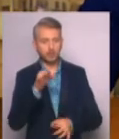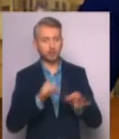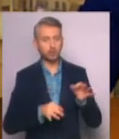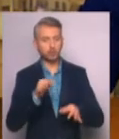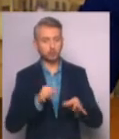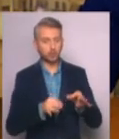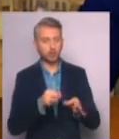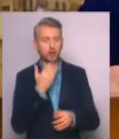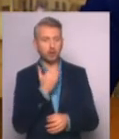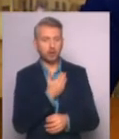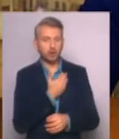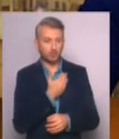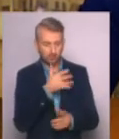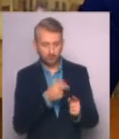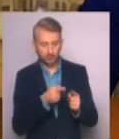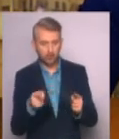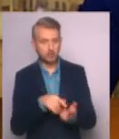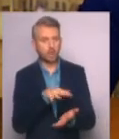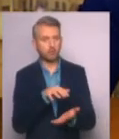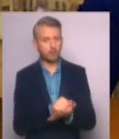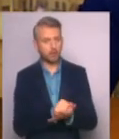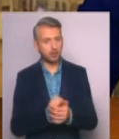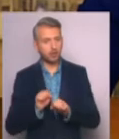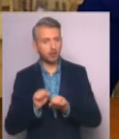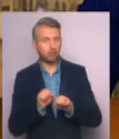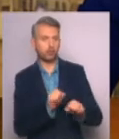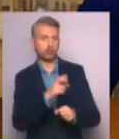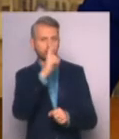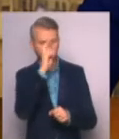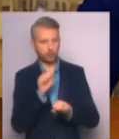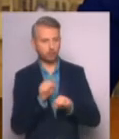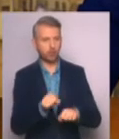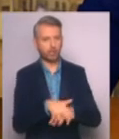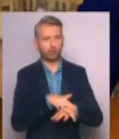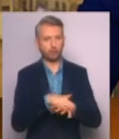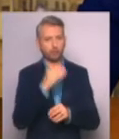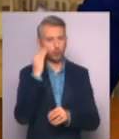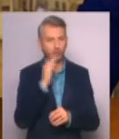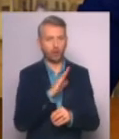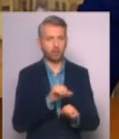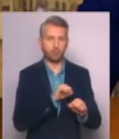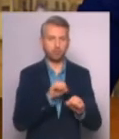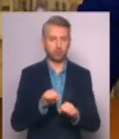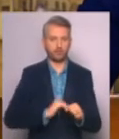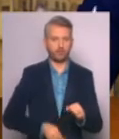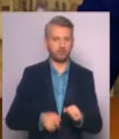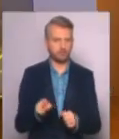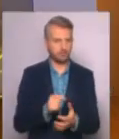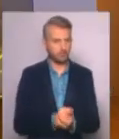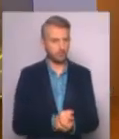в останньому періоді часу займає про державницьку, про народну позицію, а не про мономолістичну.